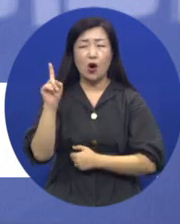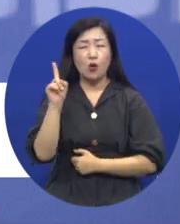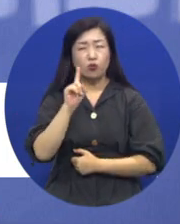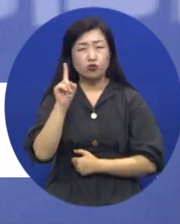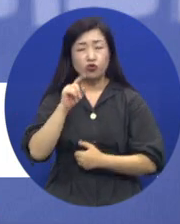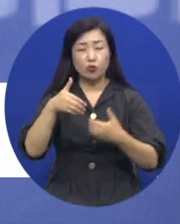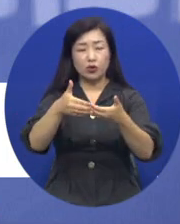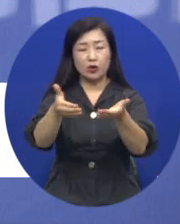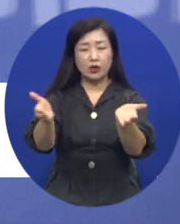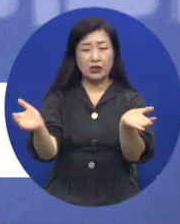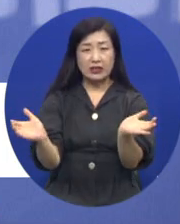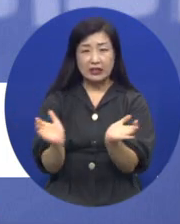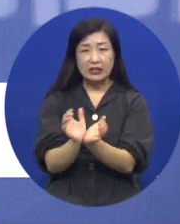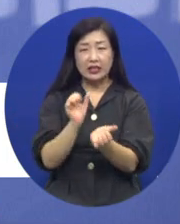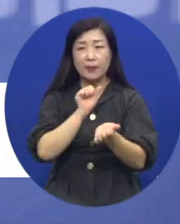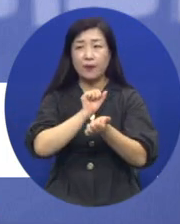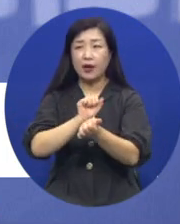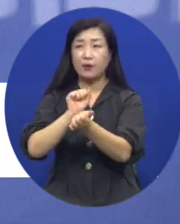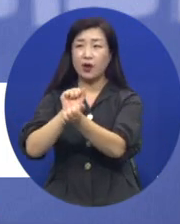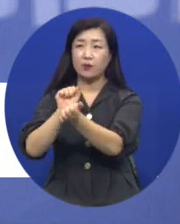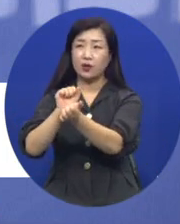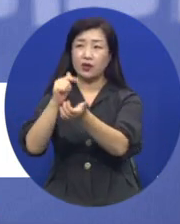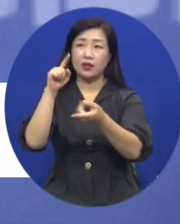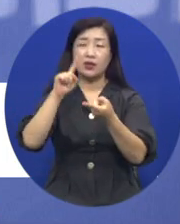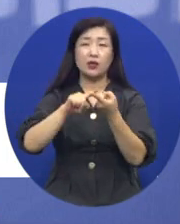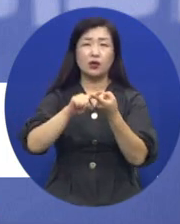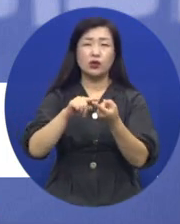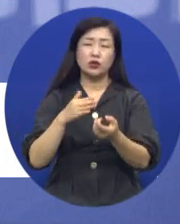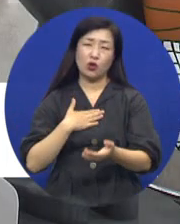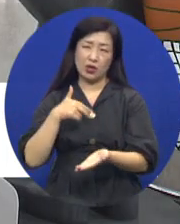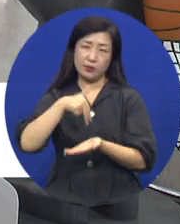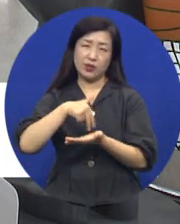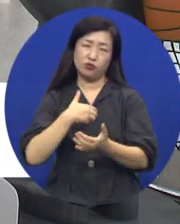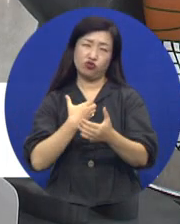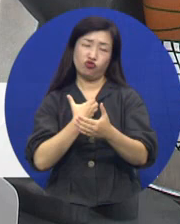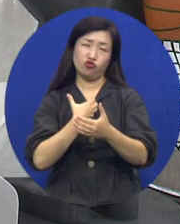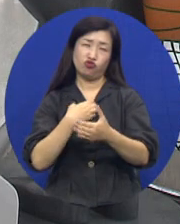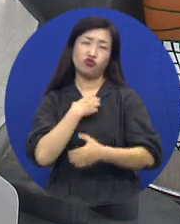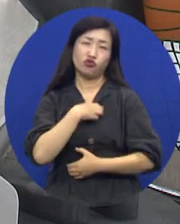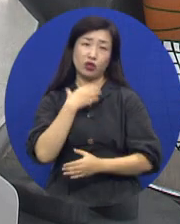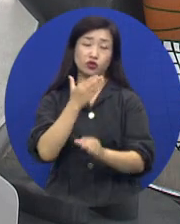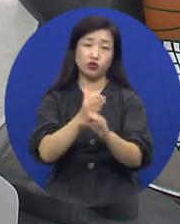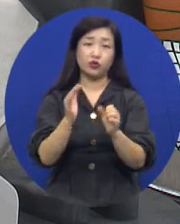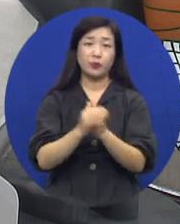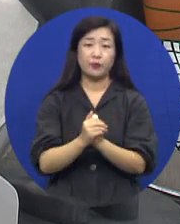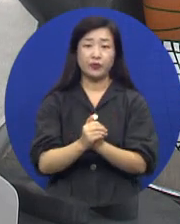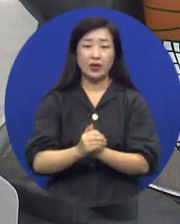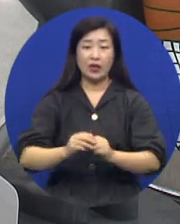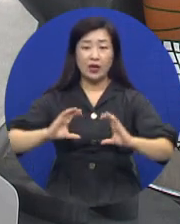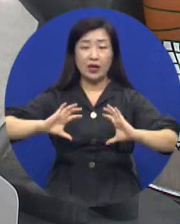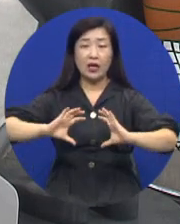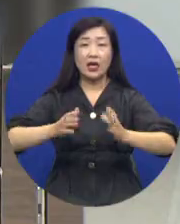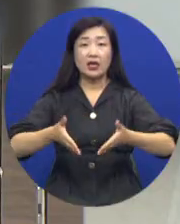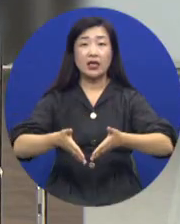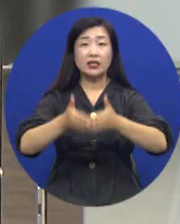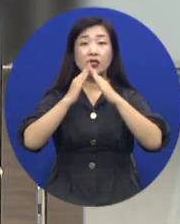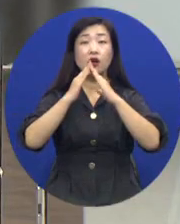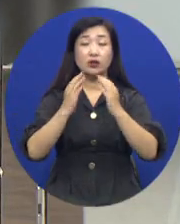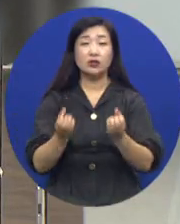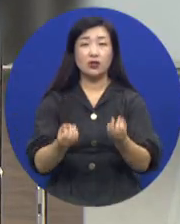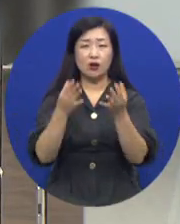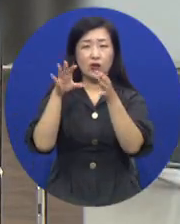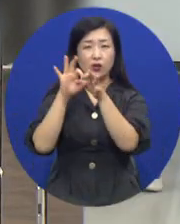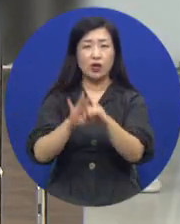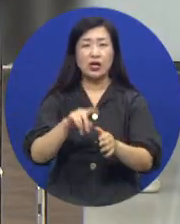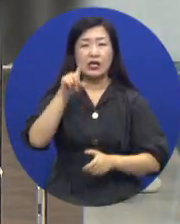때문에 무엇보다도 이렇게 집단 감염에 대해서 제가 우려를 하고 있습니다. 여기에다 이번 개천절 대체 연휴에 15만 명이